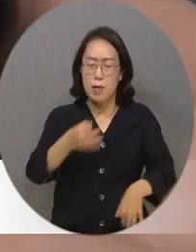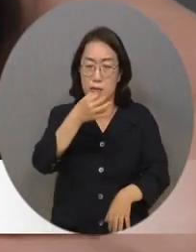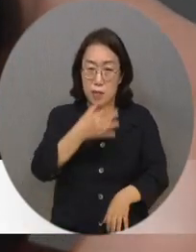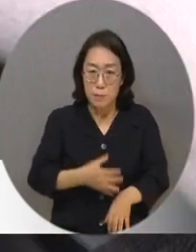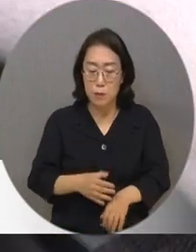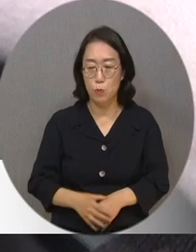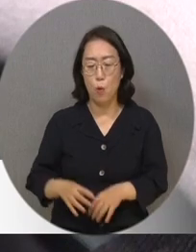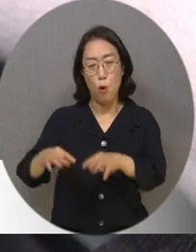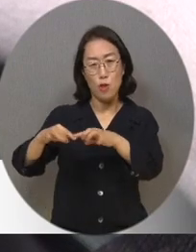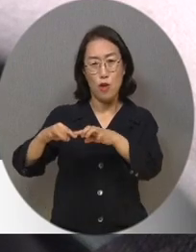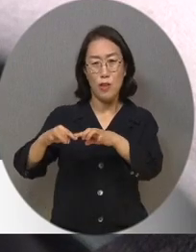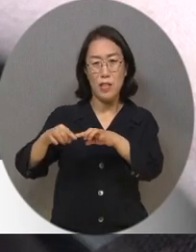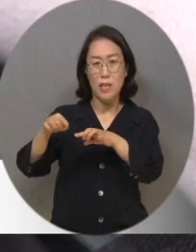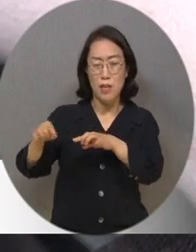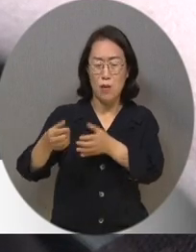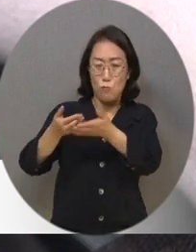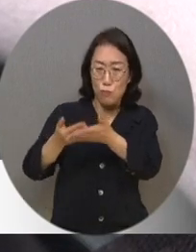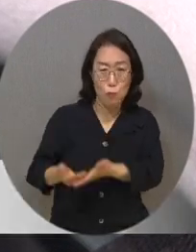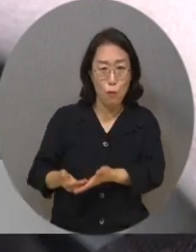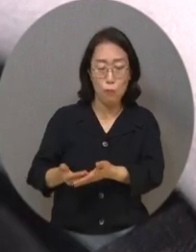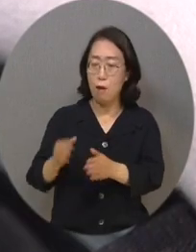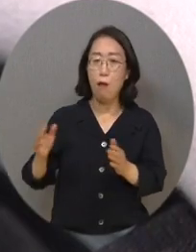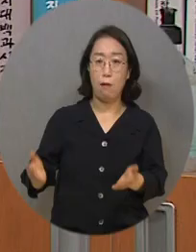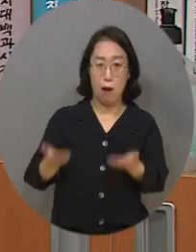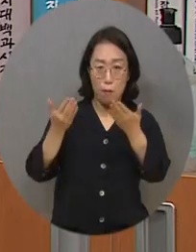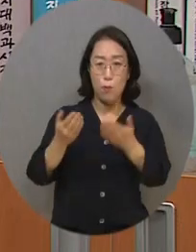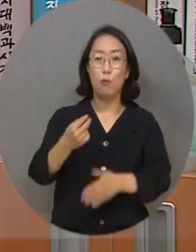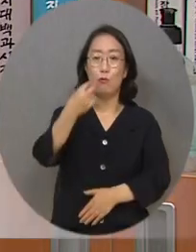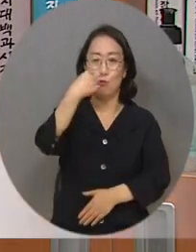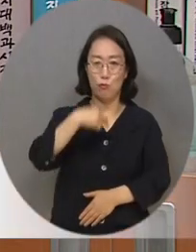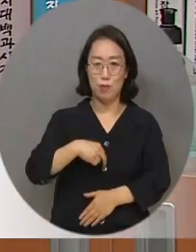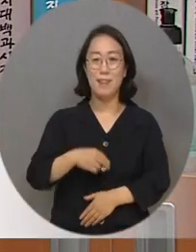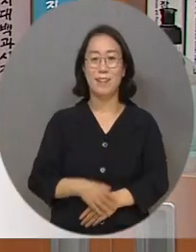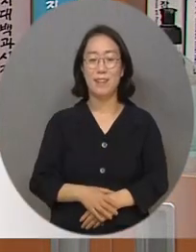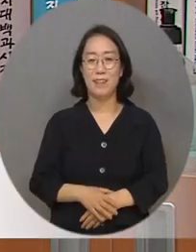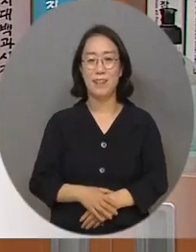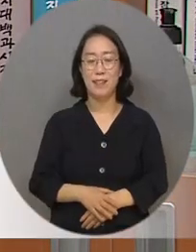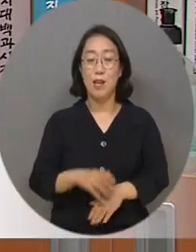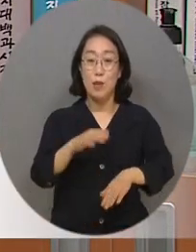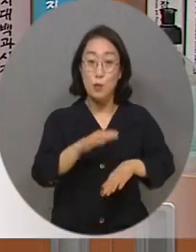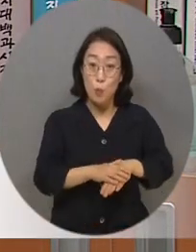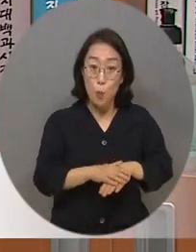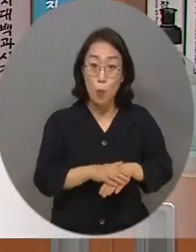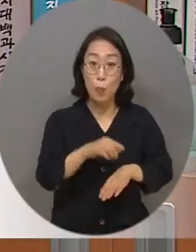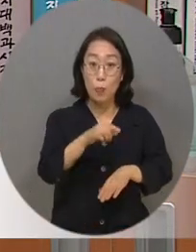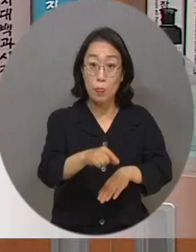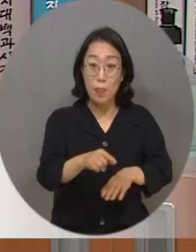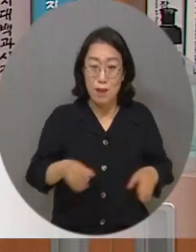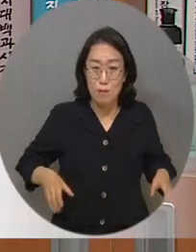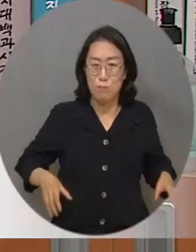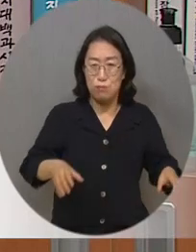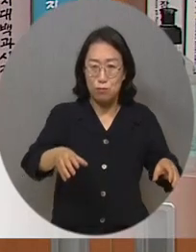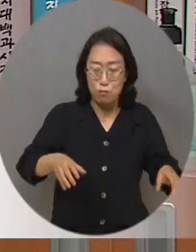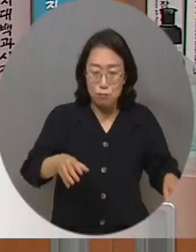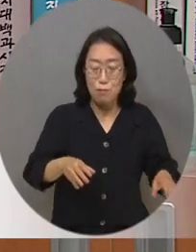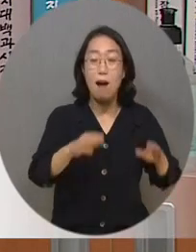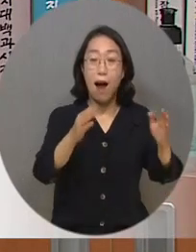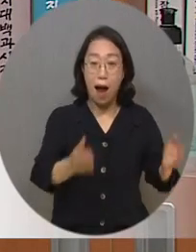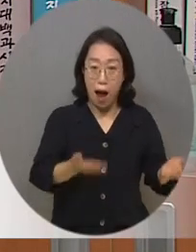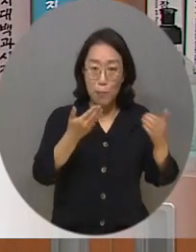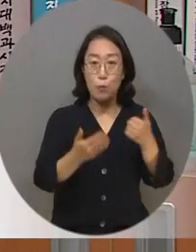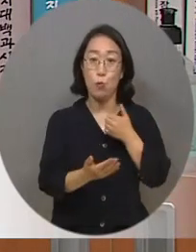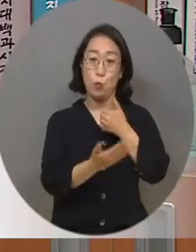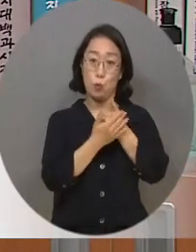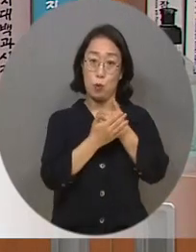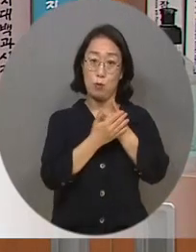전동 휠체어의 낮은 휴대성을 보완하고 있습니다. 수동의 장점이 제일 가볍고 타인이 도와주거나 계단